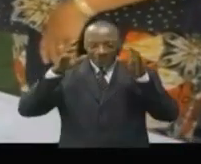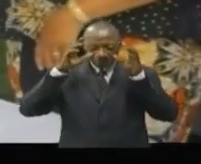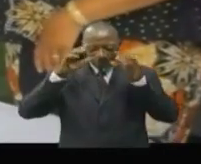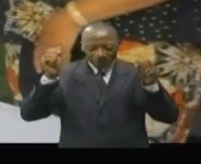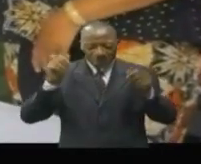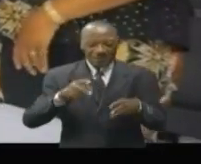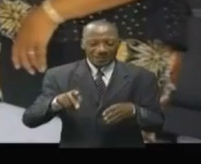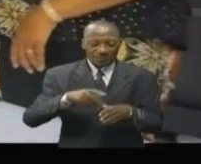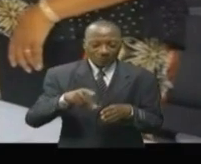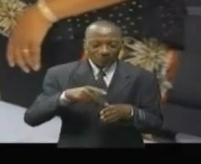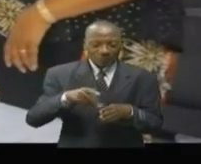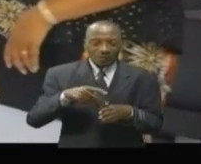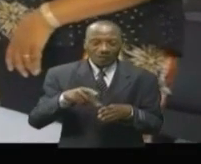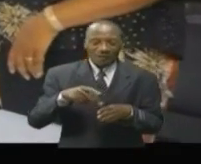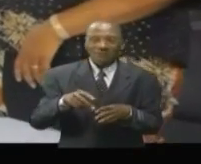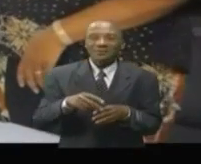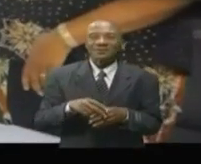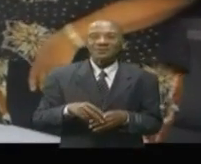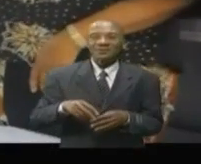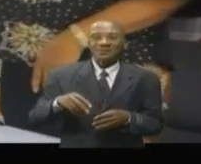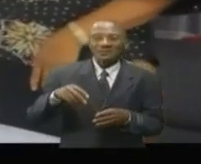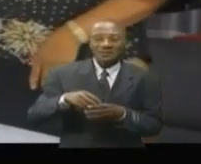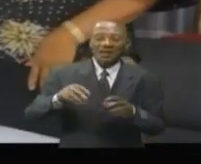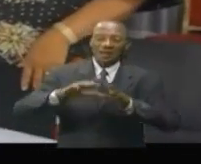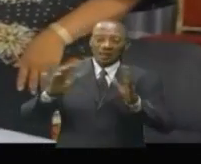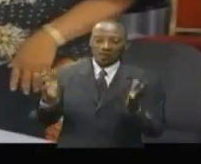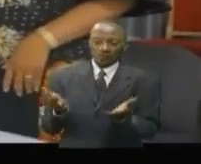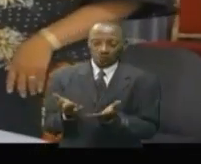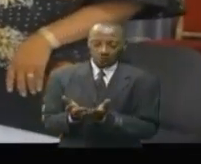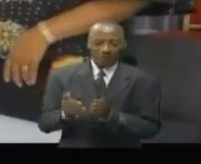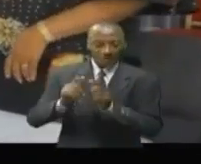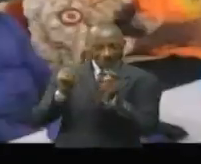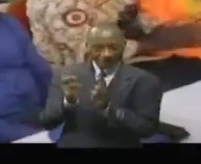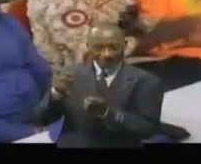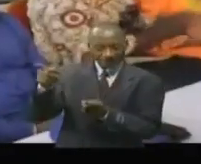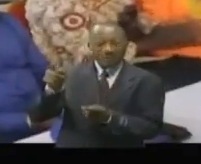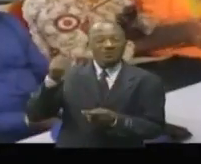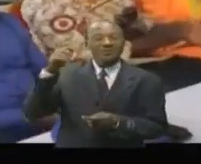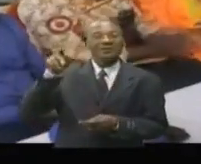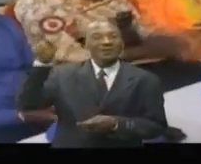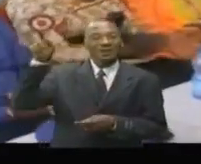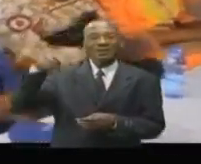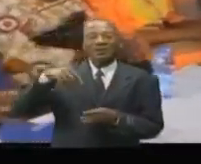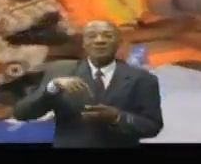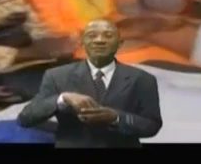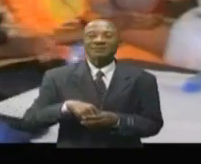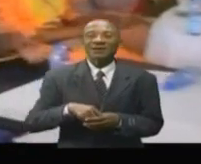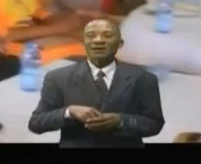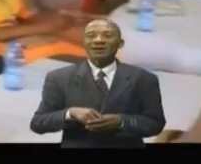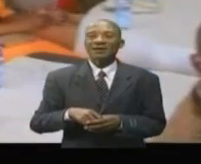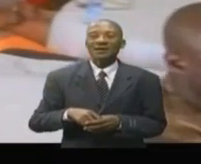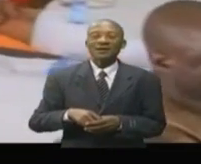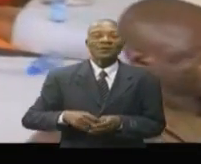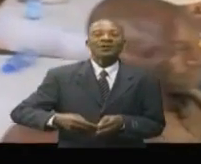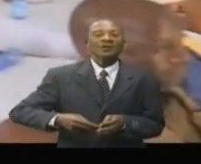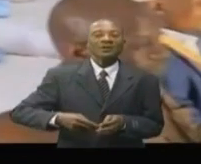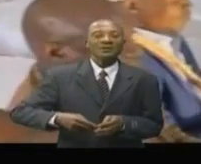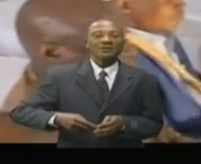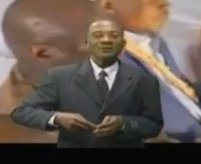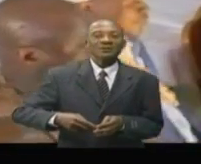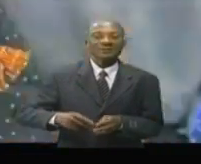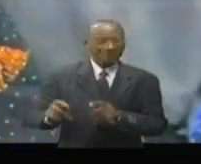Tuibungé Tanganyika une corde symbolisant la vache lui offerte par sa mutualité, signe d'un accueil fraternel. Prenant parole pour